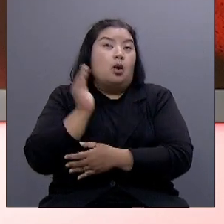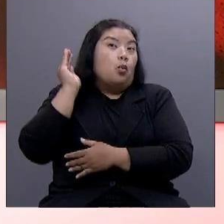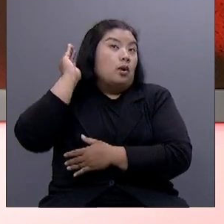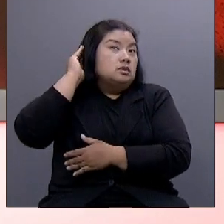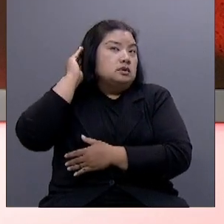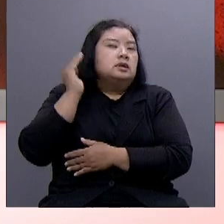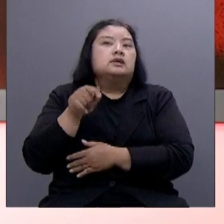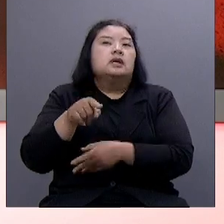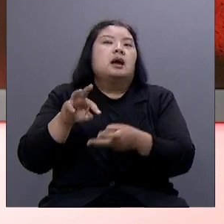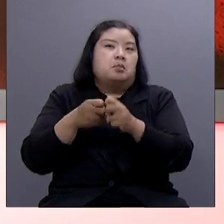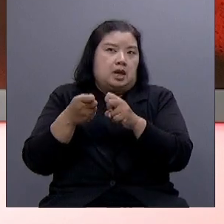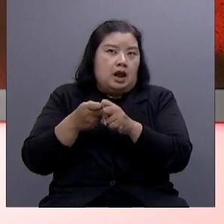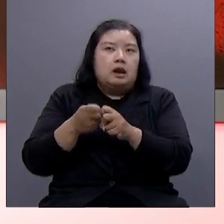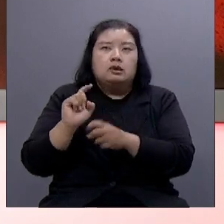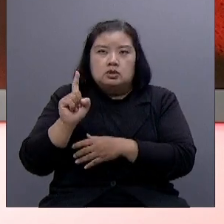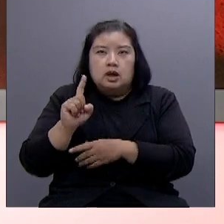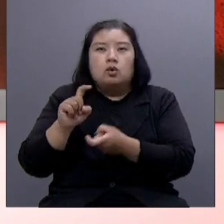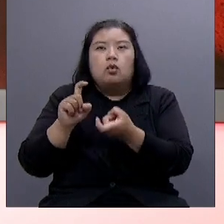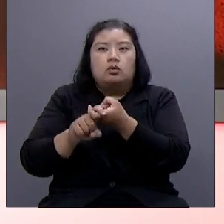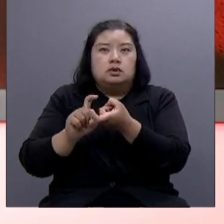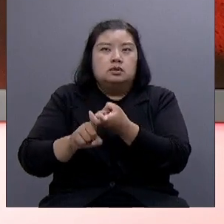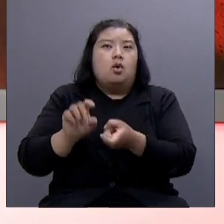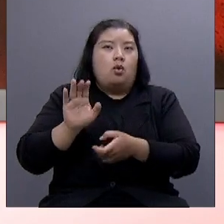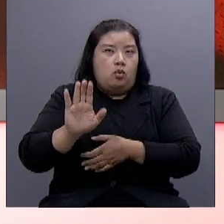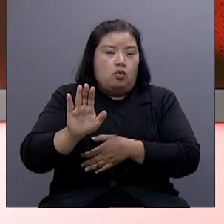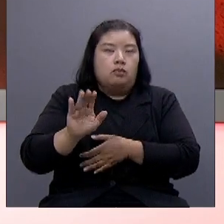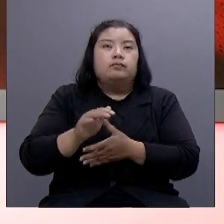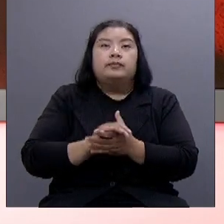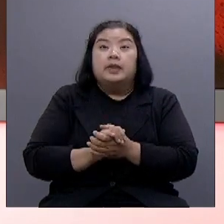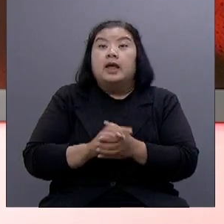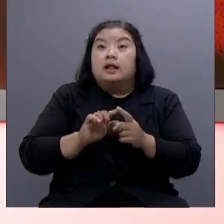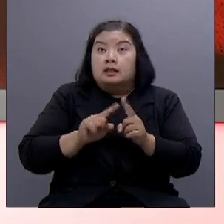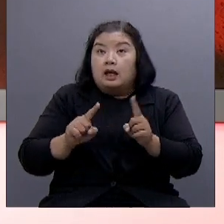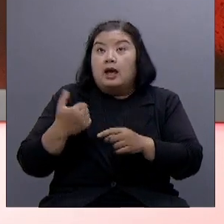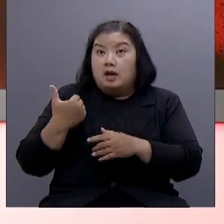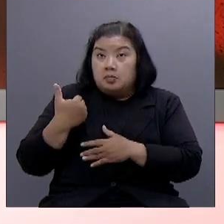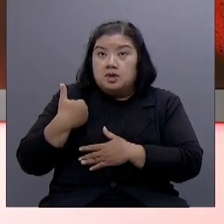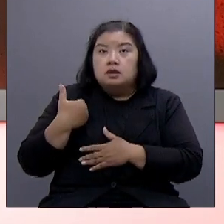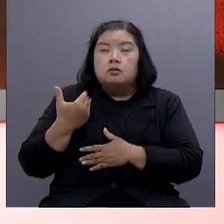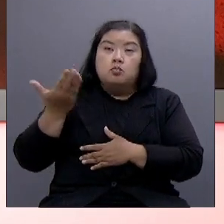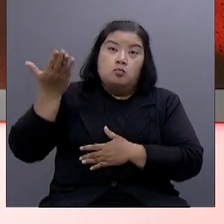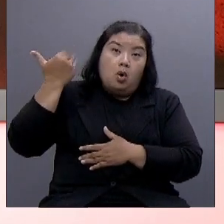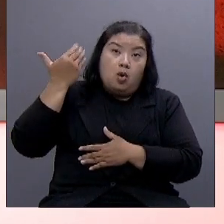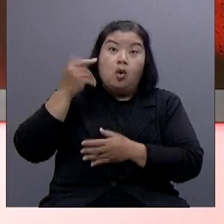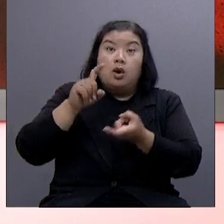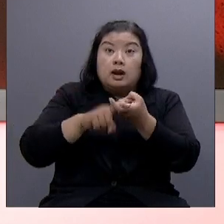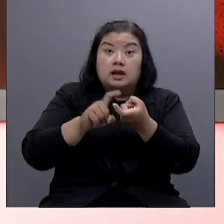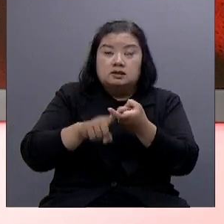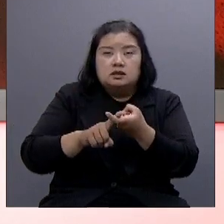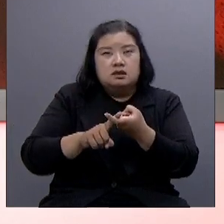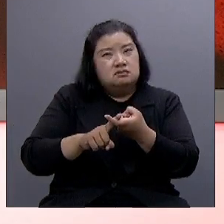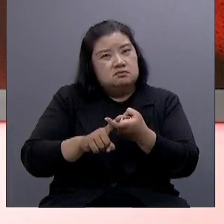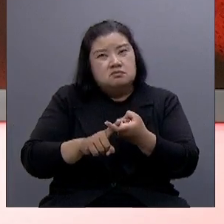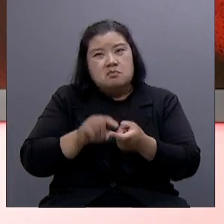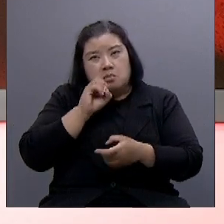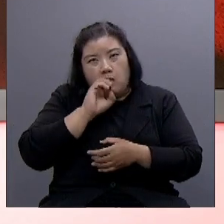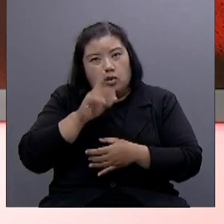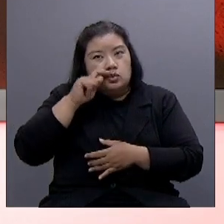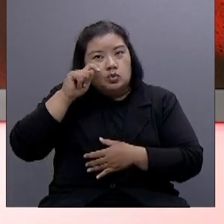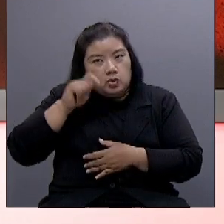คามรัสเซียที่แท้จริงแต่การโจมตีที่ผ่านมาเนี่ยรัสเซียพยายามจะโยง ว่ายูเครนและชาติตะวันตก